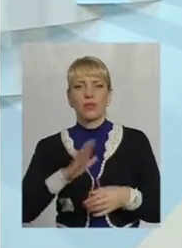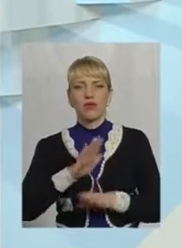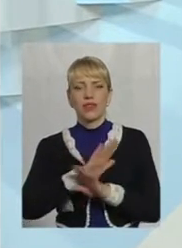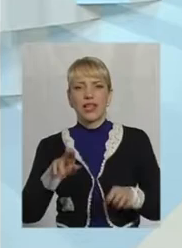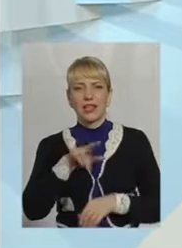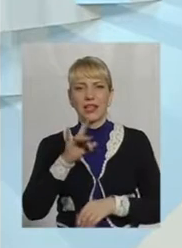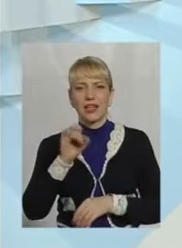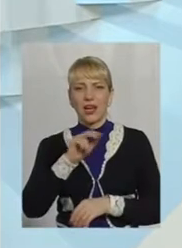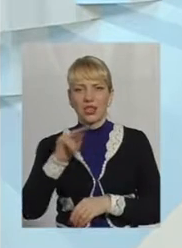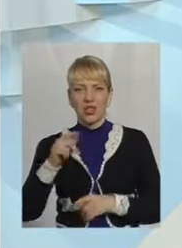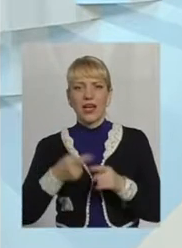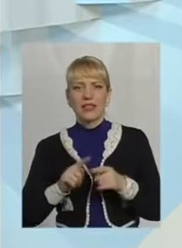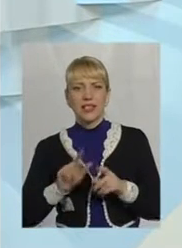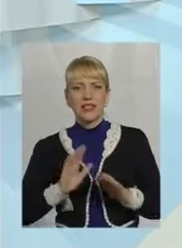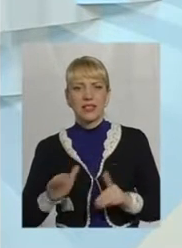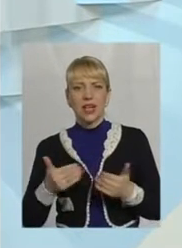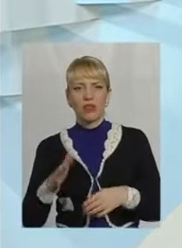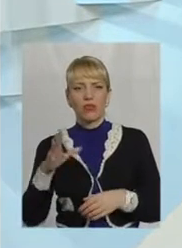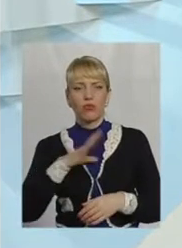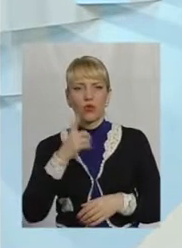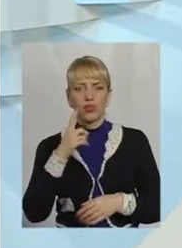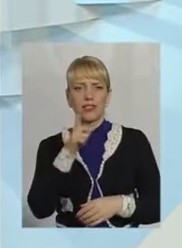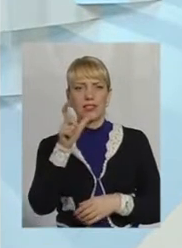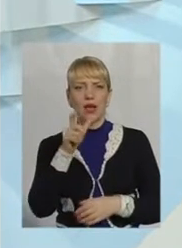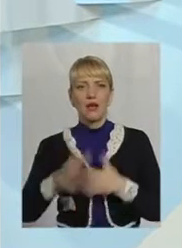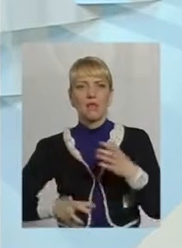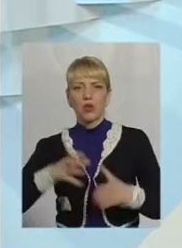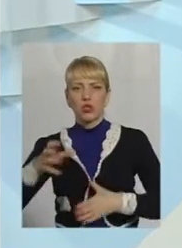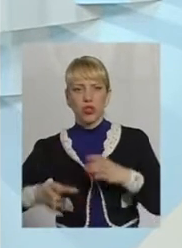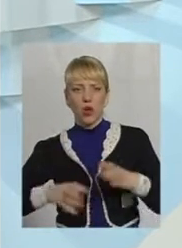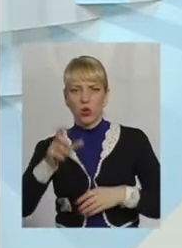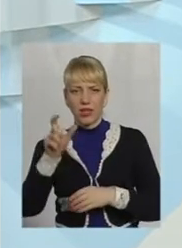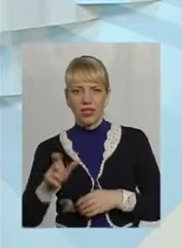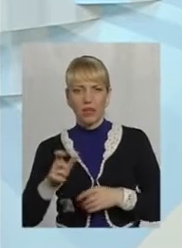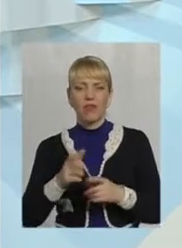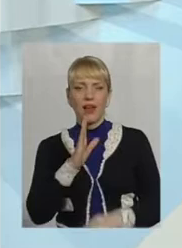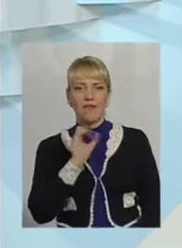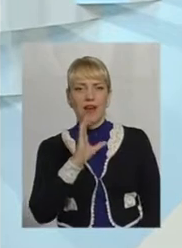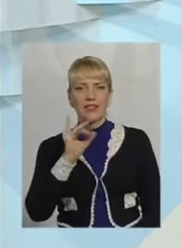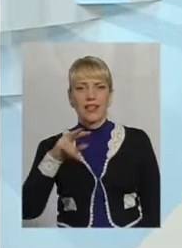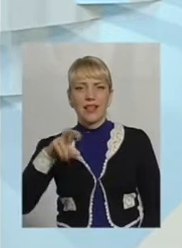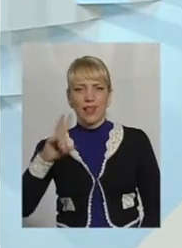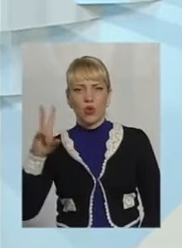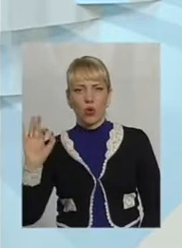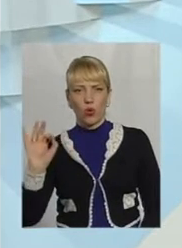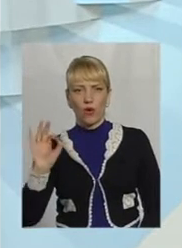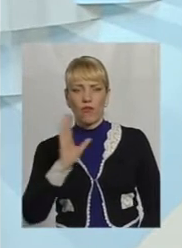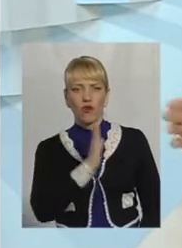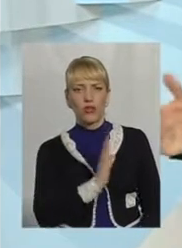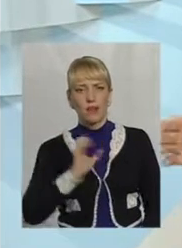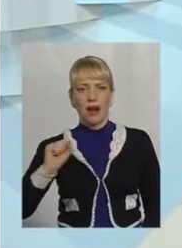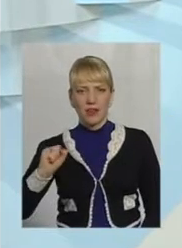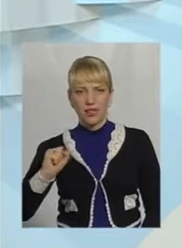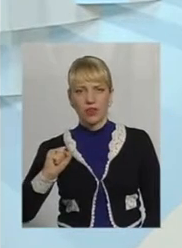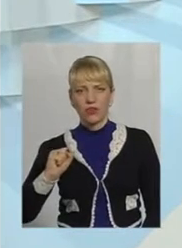а ініціатором був один із міжнародників, Володимир Василенко, Володимир Андрійович.